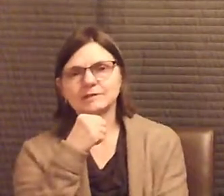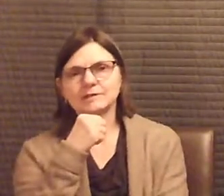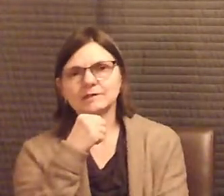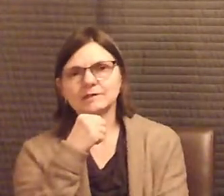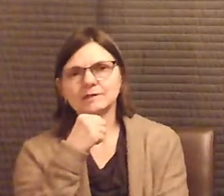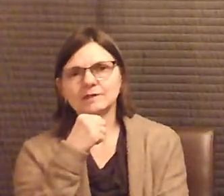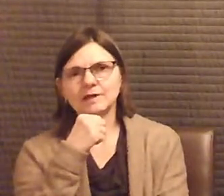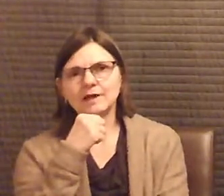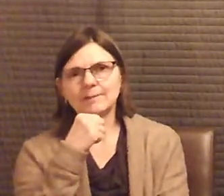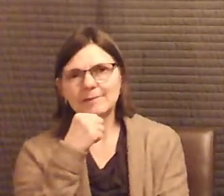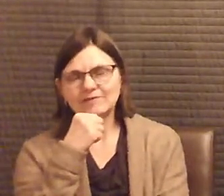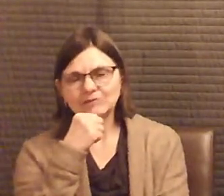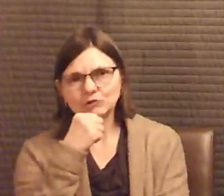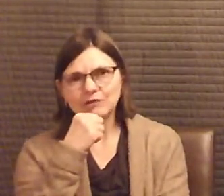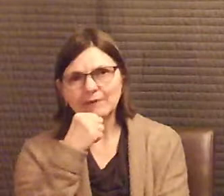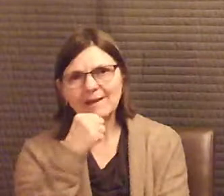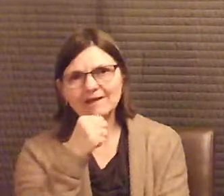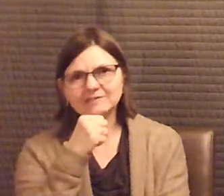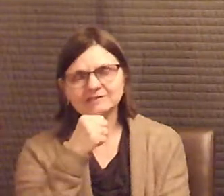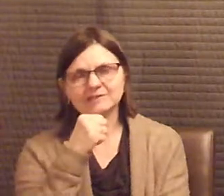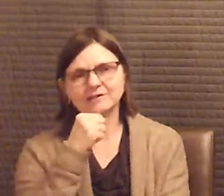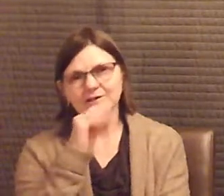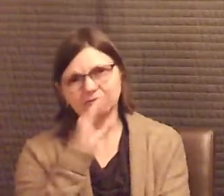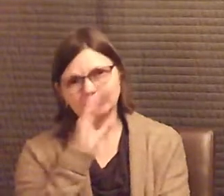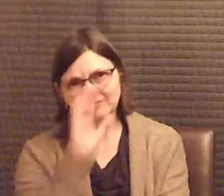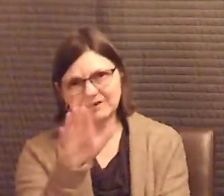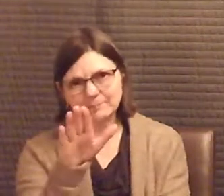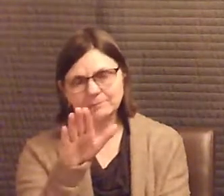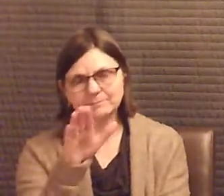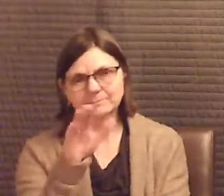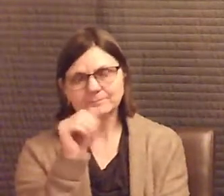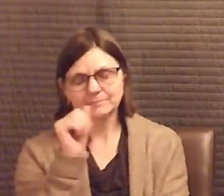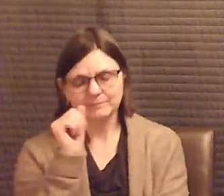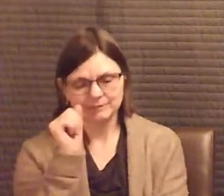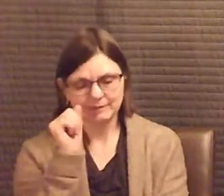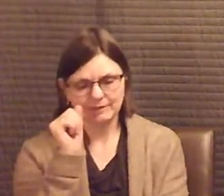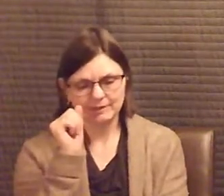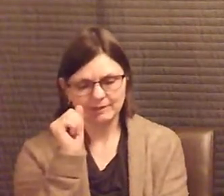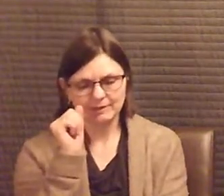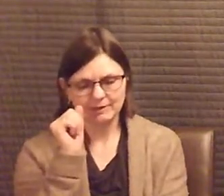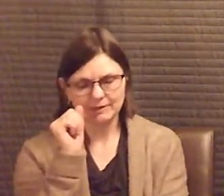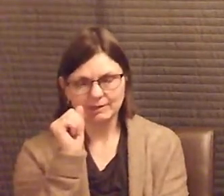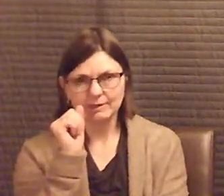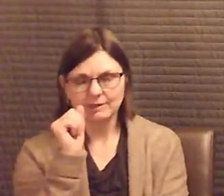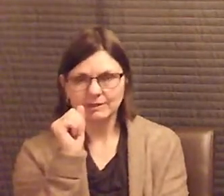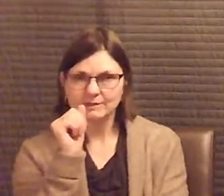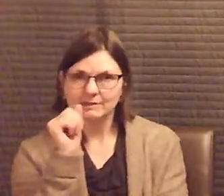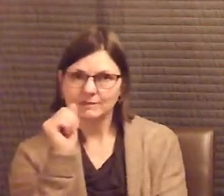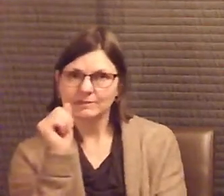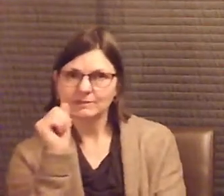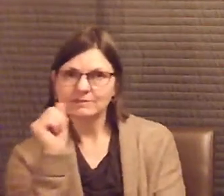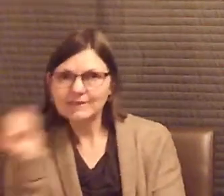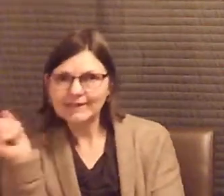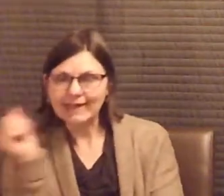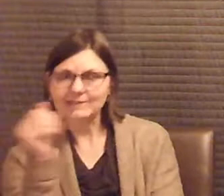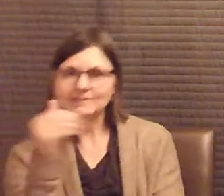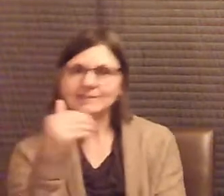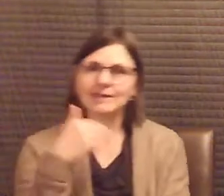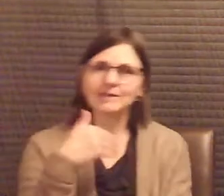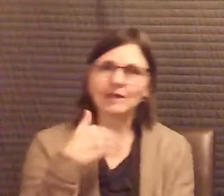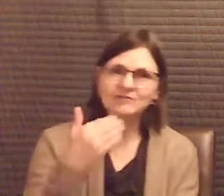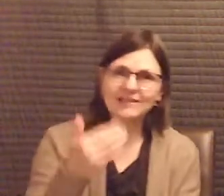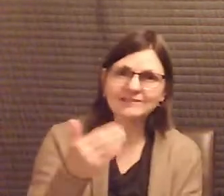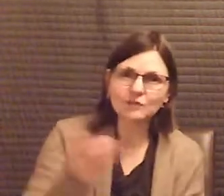doel jack en wat doen en na dat ze verwerpen those who coolsense in de die geen